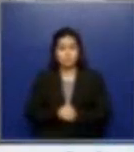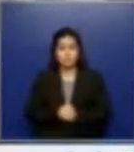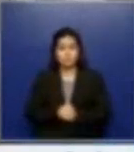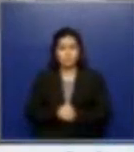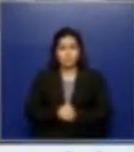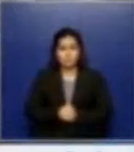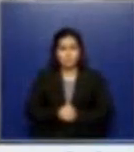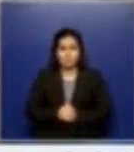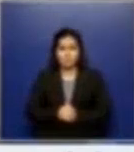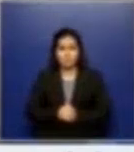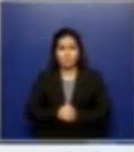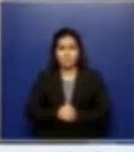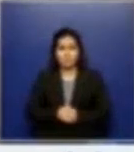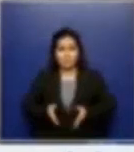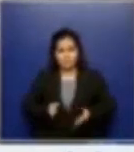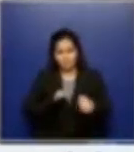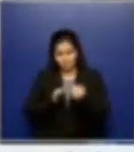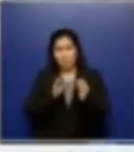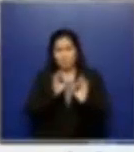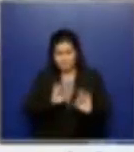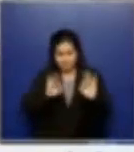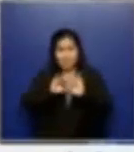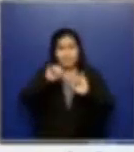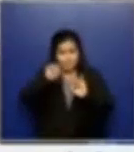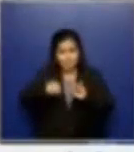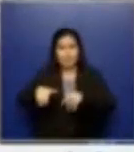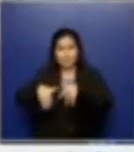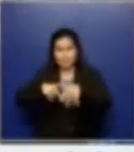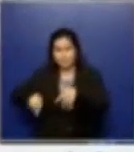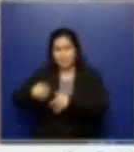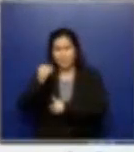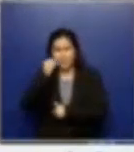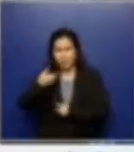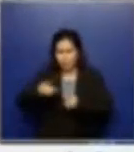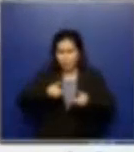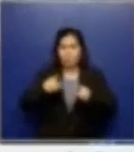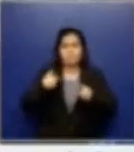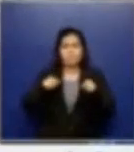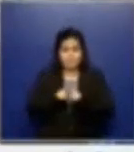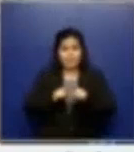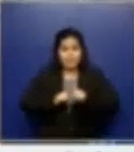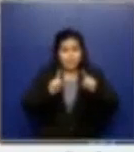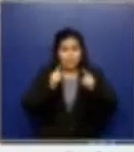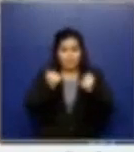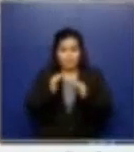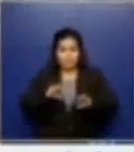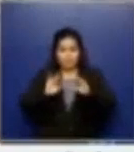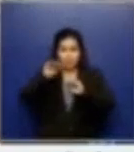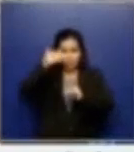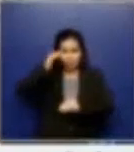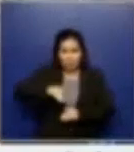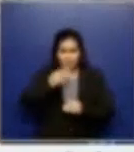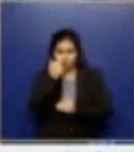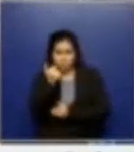จริงนะถนนนี่ไม่ใช่ว่าไม่สำคัญนะชาวบ้านผมก็ขอเยอะมีแต่วันนี้ต้องมาจัดลำดับความสำคัญแล้วถน